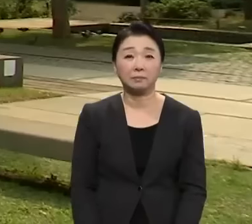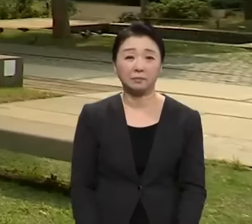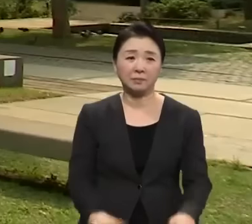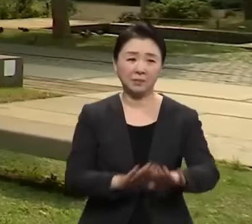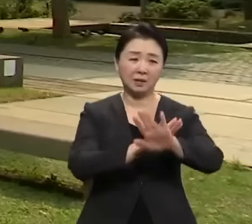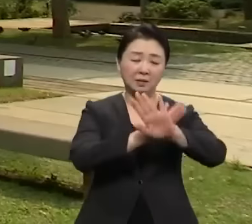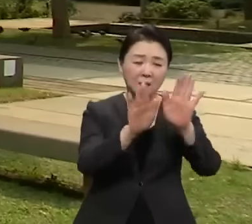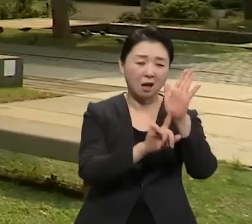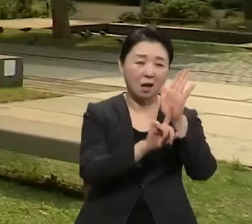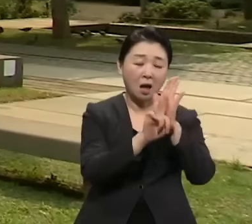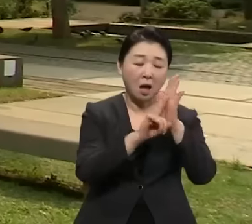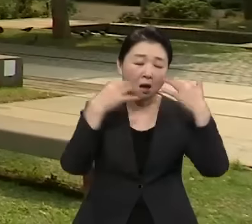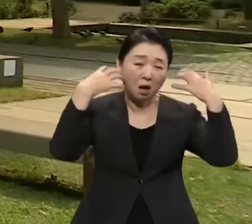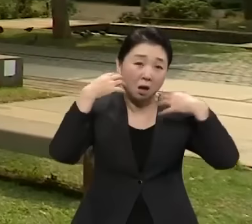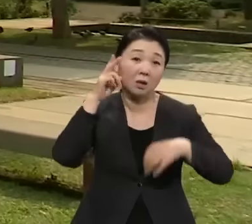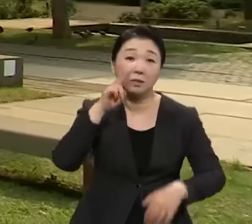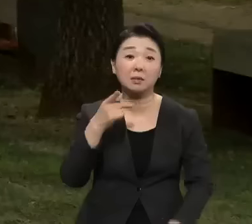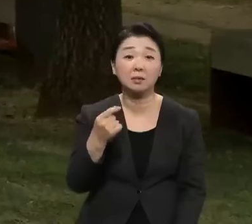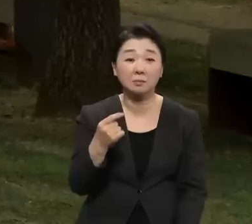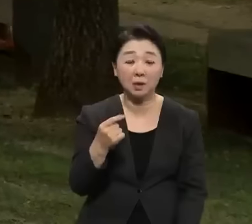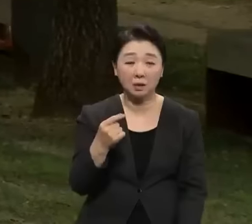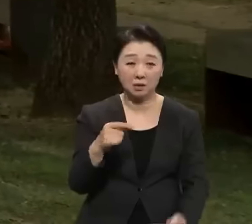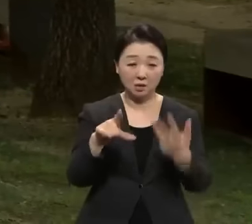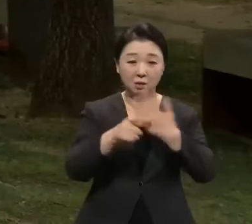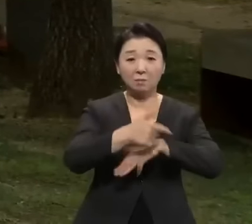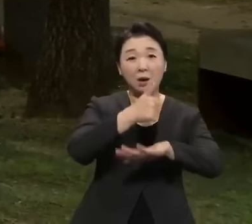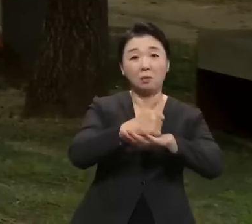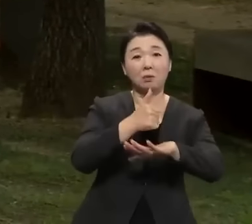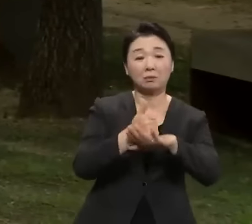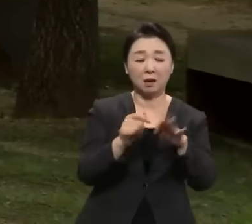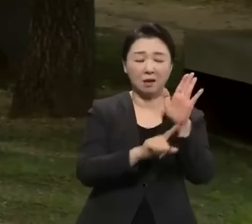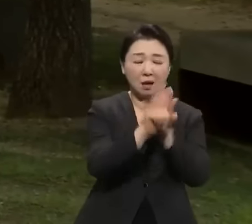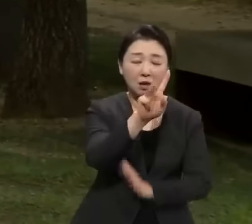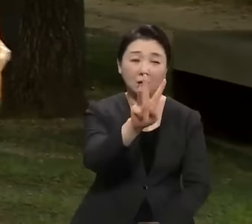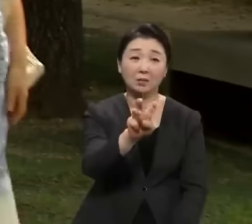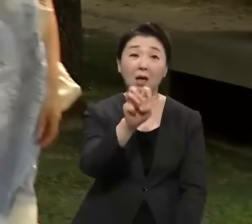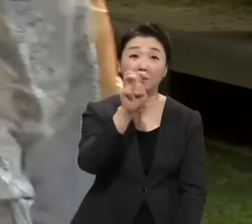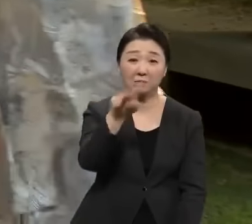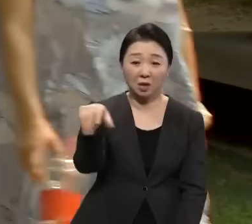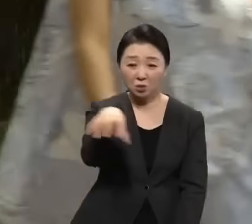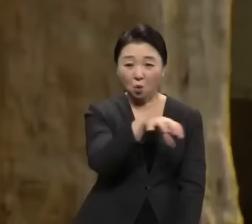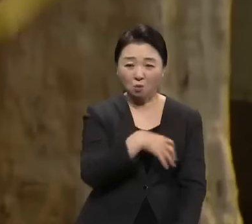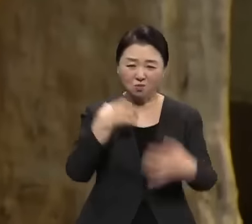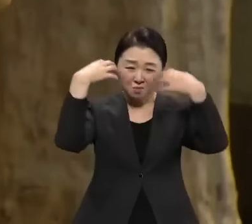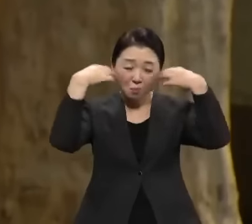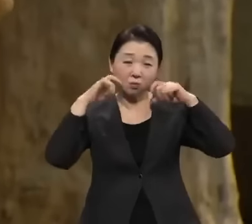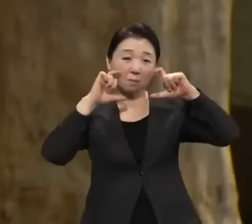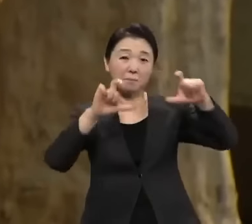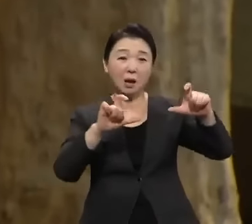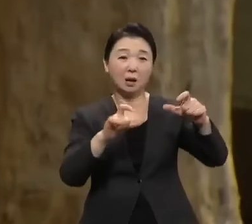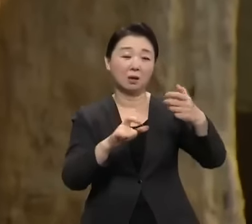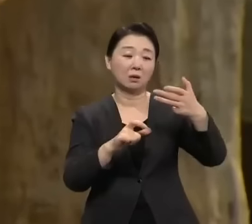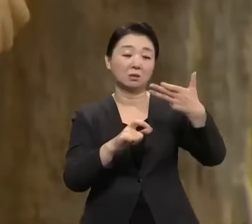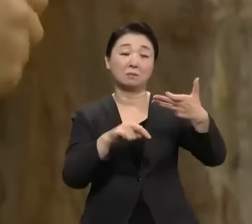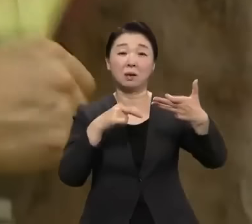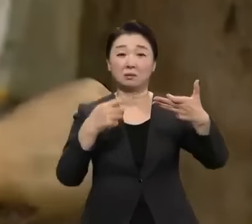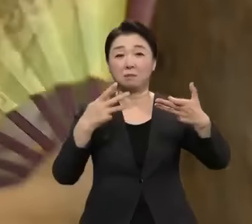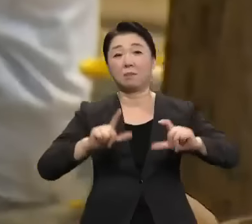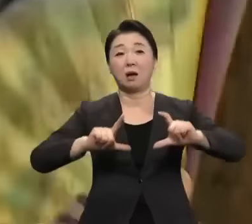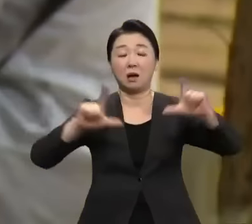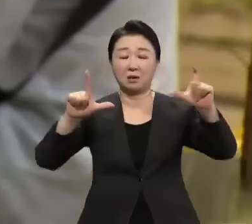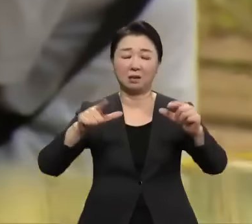기세도 거셉니다. 이번 달 33도가 넘는 전국 폭염일수는 평균 14.8일로 역대 두 번째로